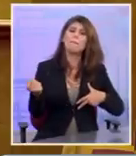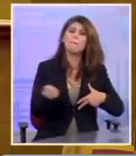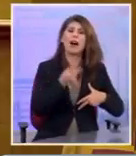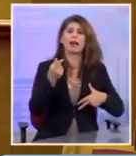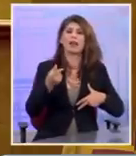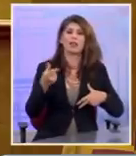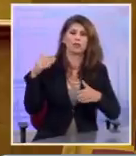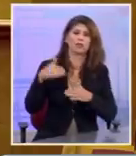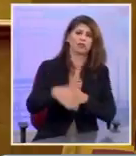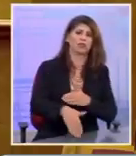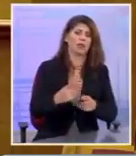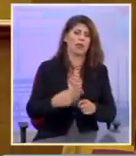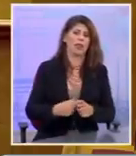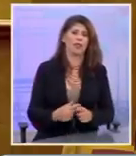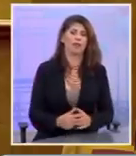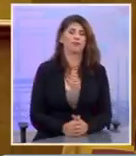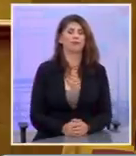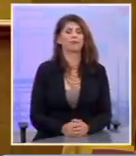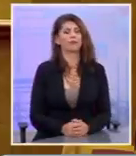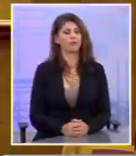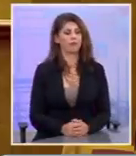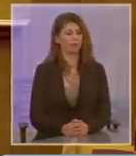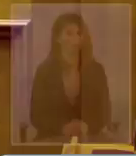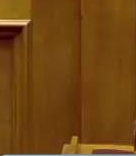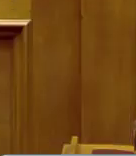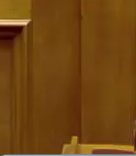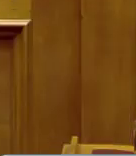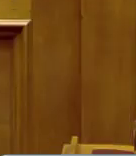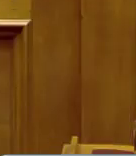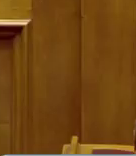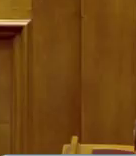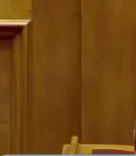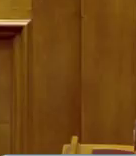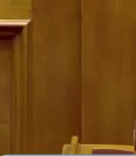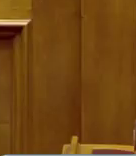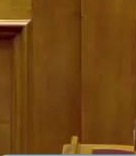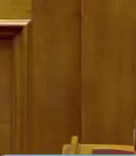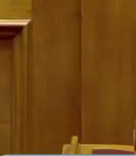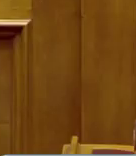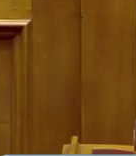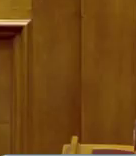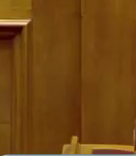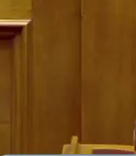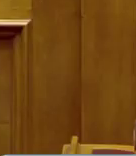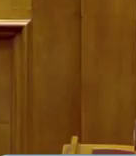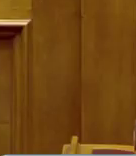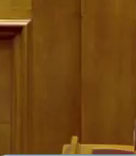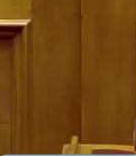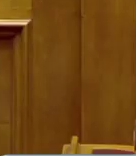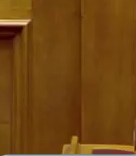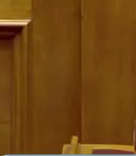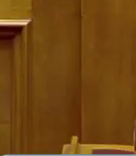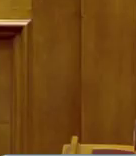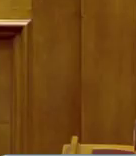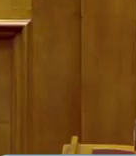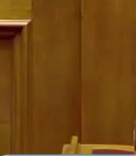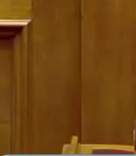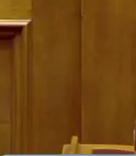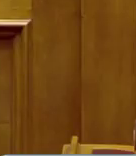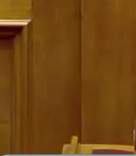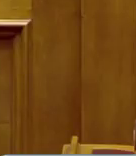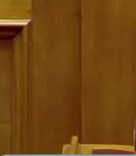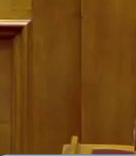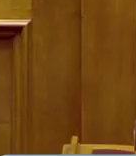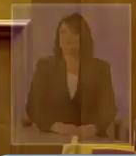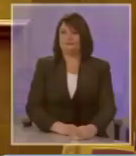να προκαλέσετε. Κυρίες και κύριοι συνάδελφοι, από τον περασμένο Σεπτέμβρη, από την ώρα που έκαναν τη